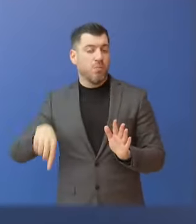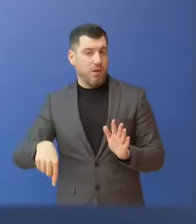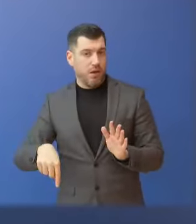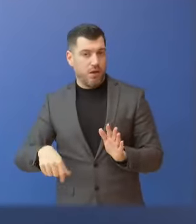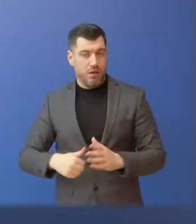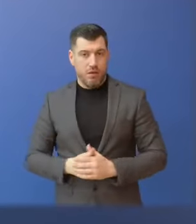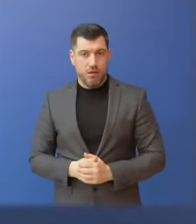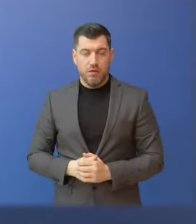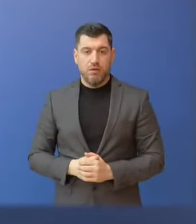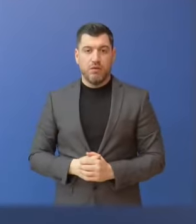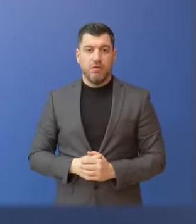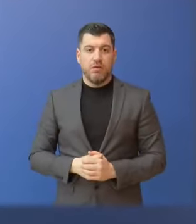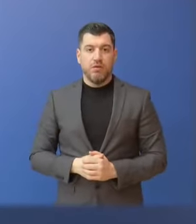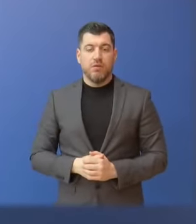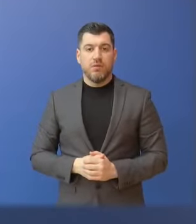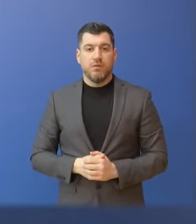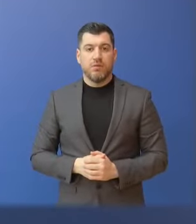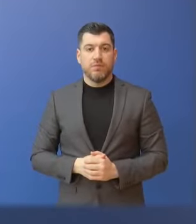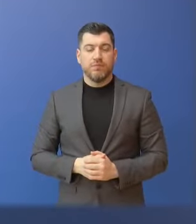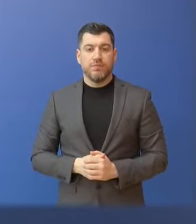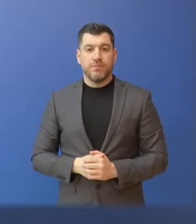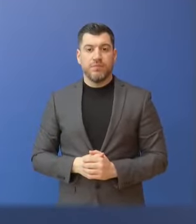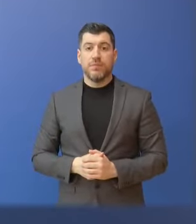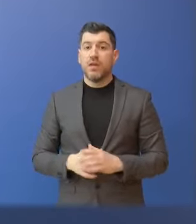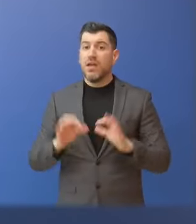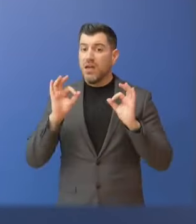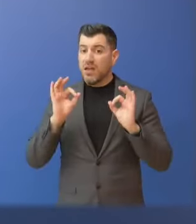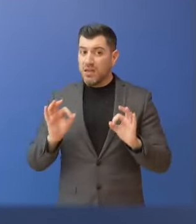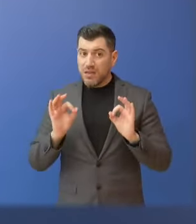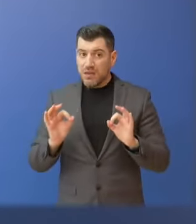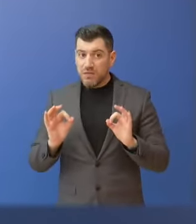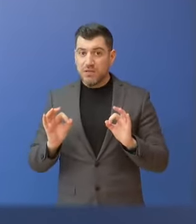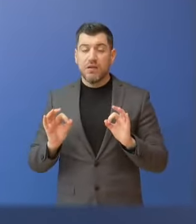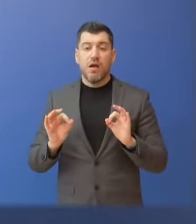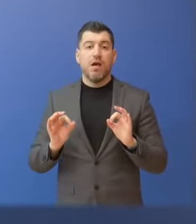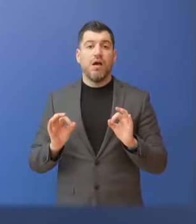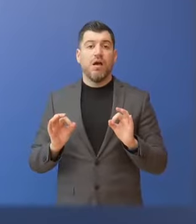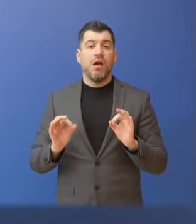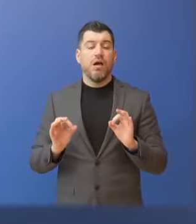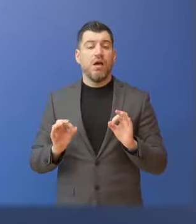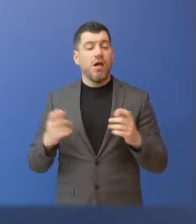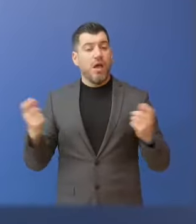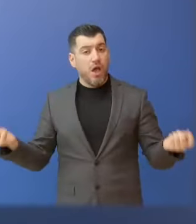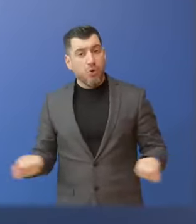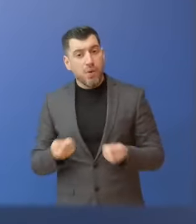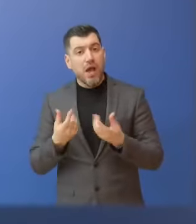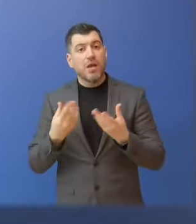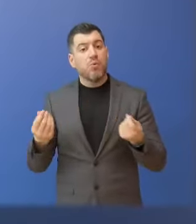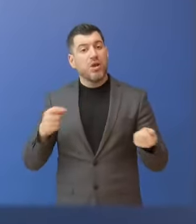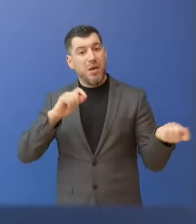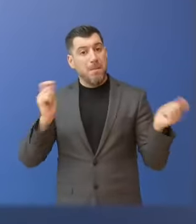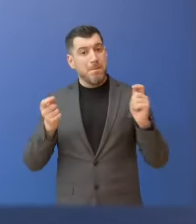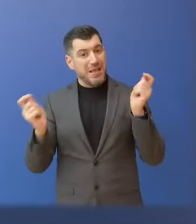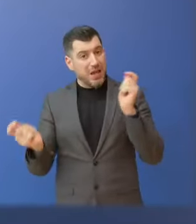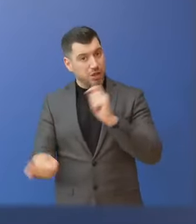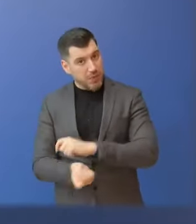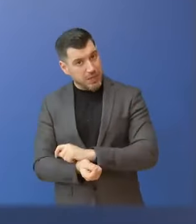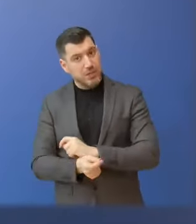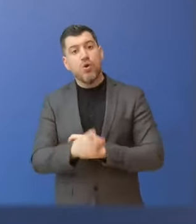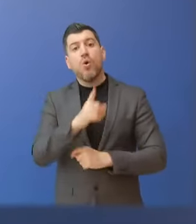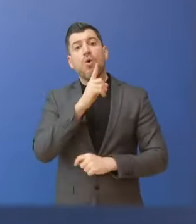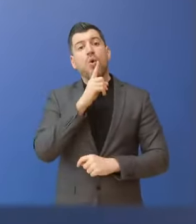δεδομένο ότι αποτελεί μαζί με την ενίσχυση του εισοδήματος και όλες μεγάλες μεταρυθμίσεις όπως για την υγεία μία από τις απόλυτες